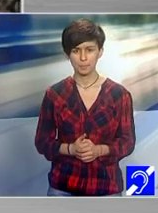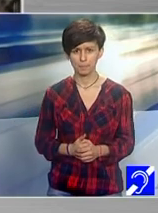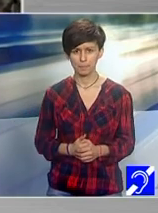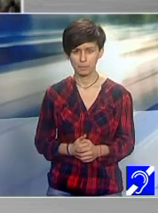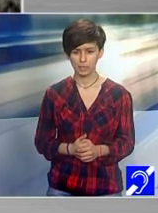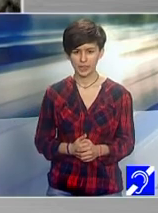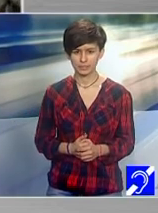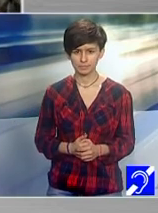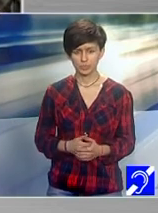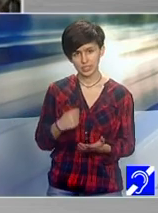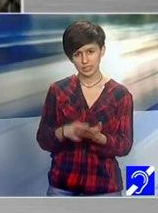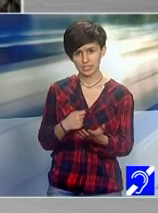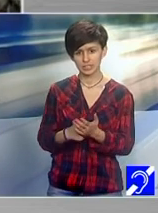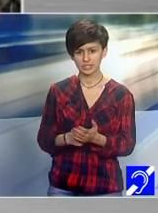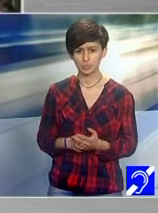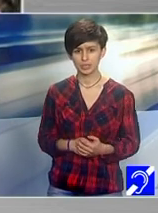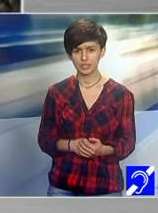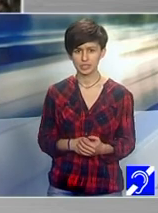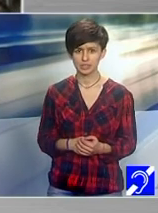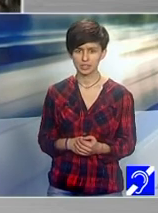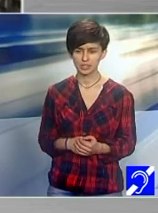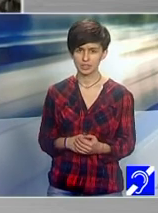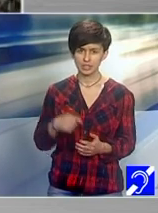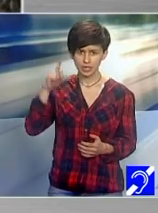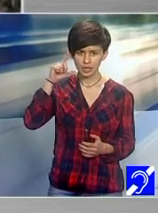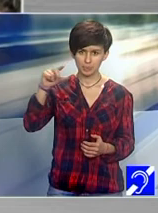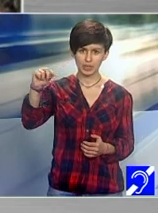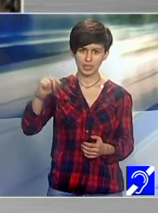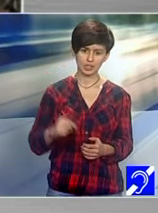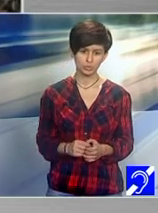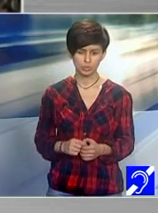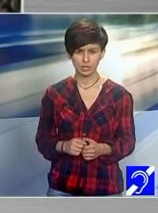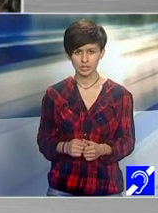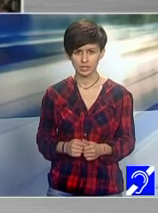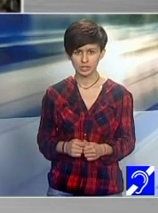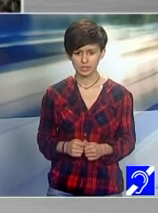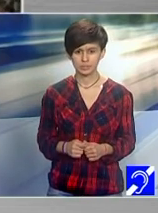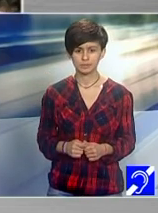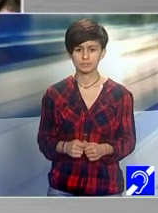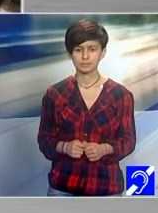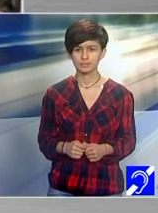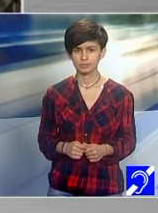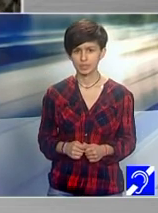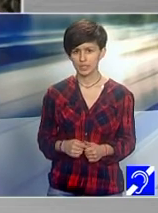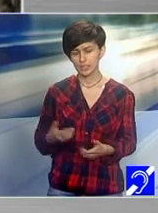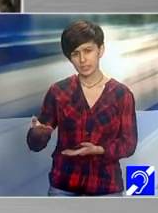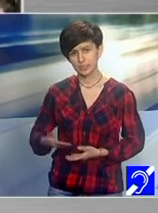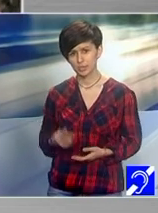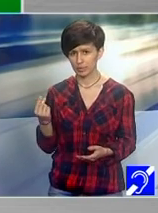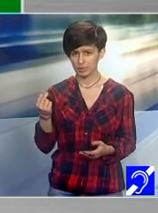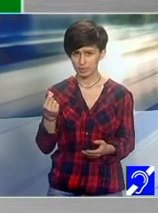transumanței, să ni se plătească transumanța, cei care plătim, trecem peste 30 de kilometri să ni se dea bani de transumanță.